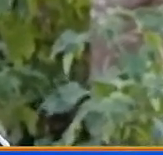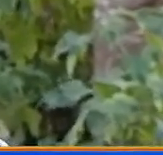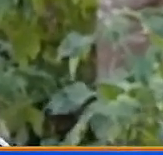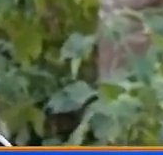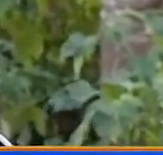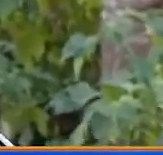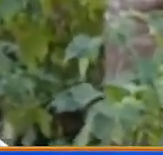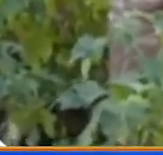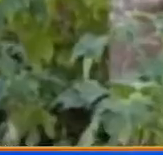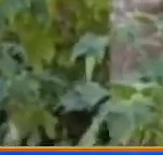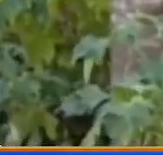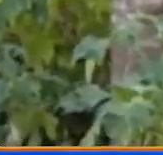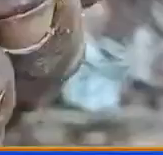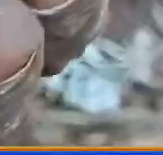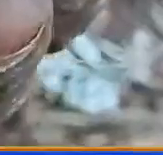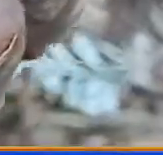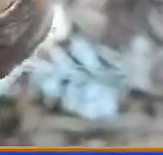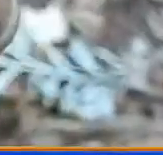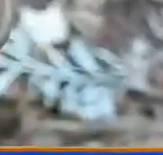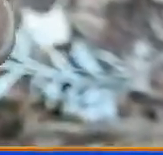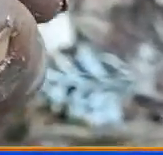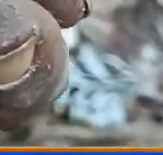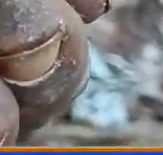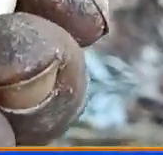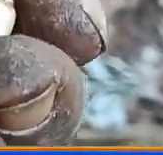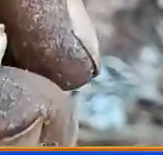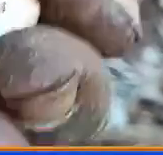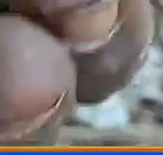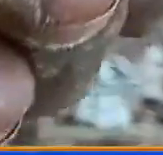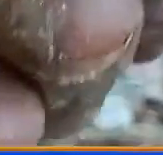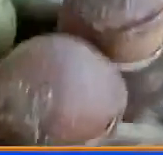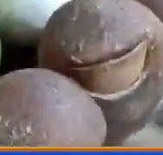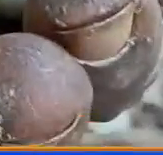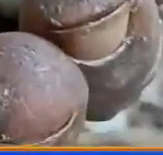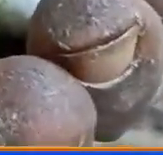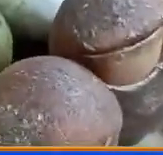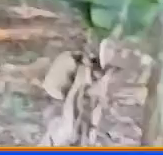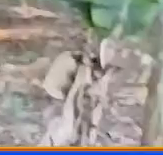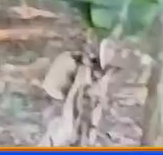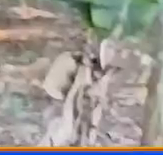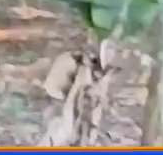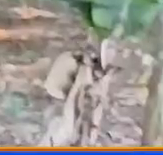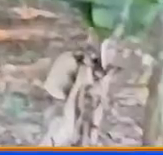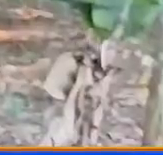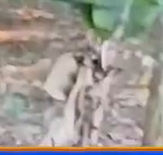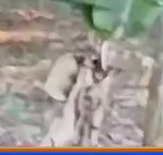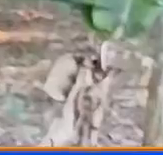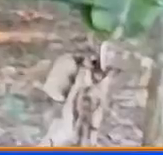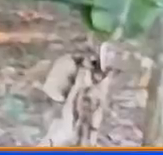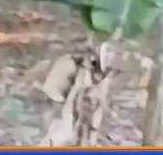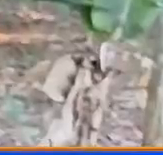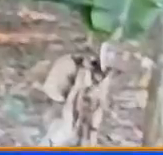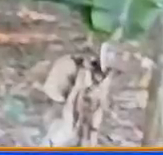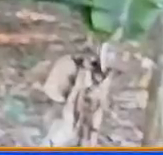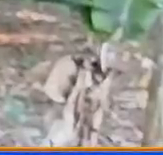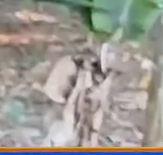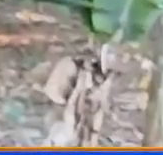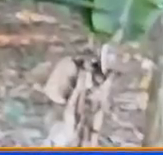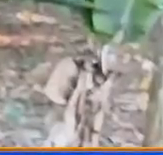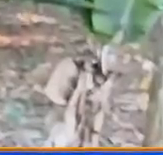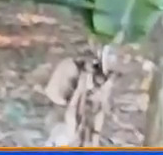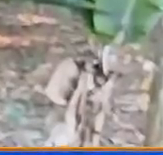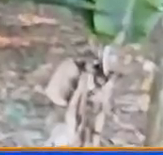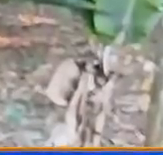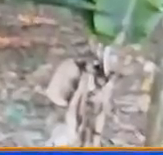malagwe vitu vyote inaangamiza saa hizi hatuwezi vuna makandamia makadamia ndiyo tegemeo yetu na hatuwezi vuna